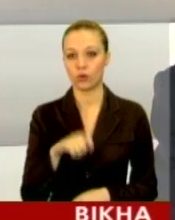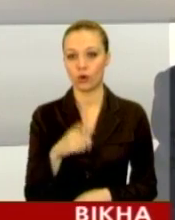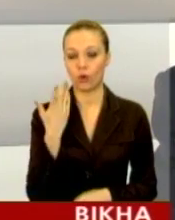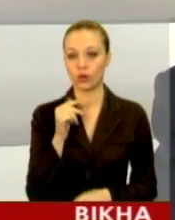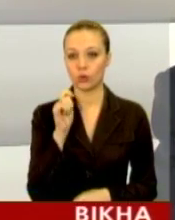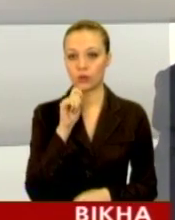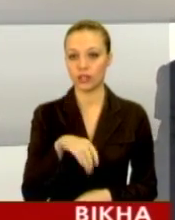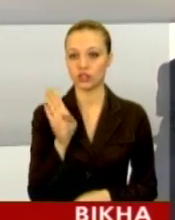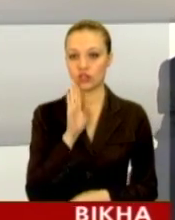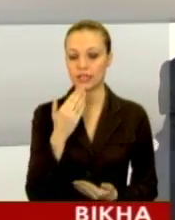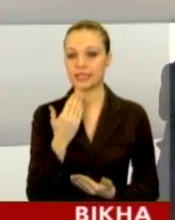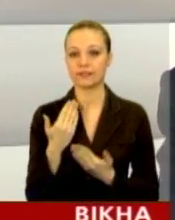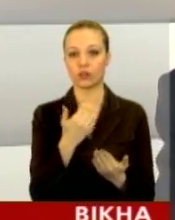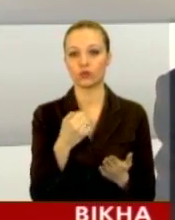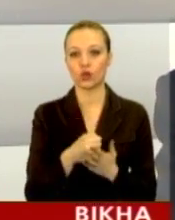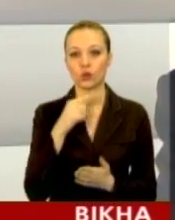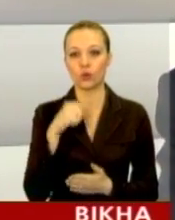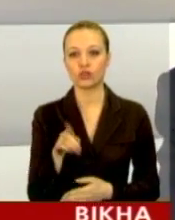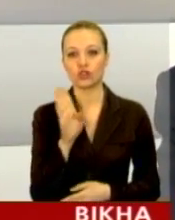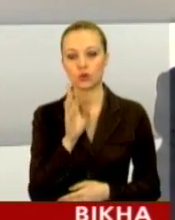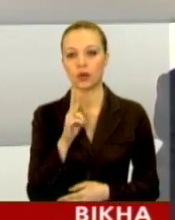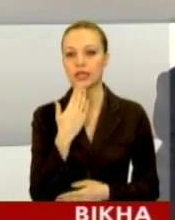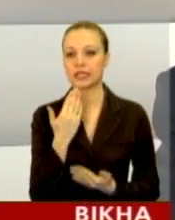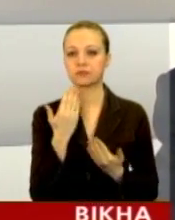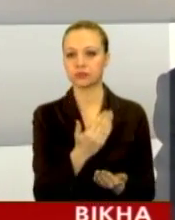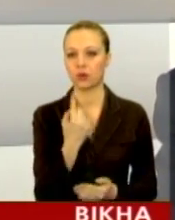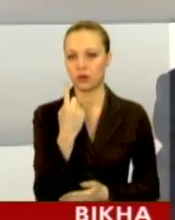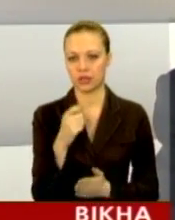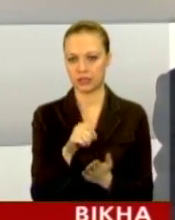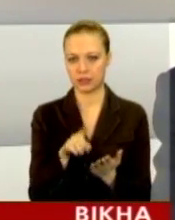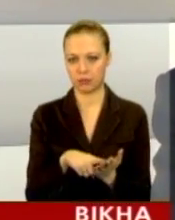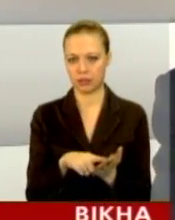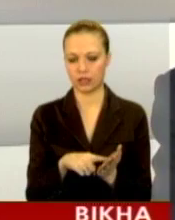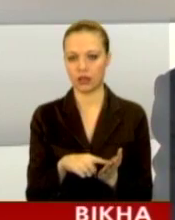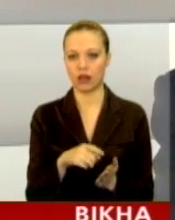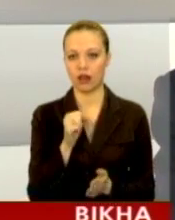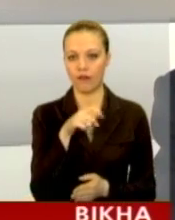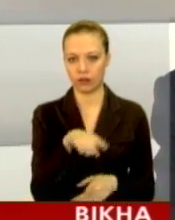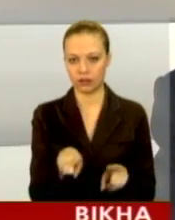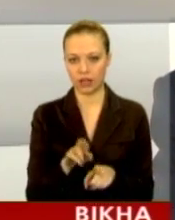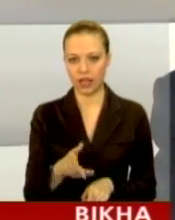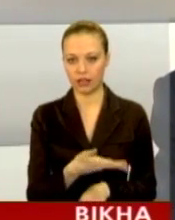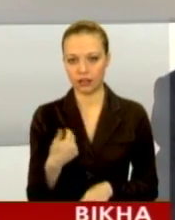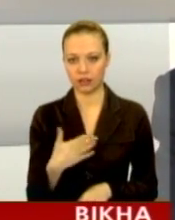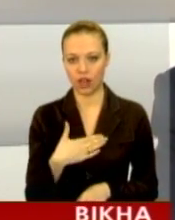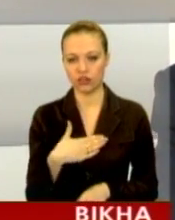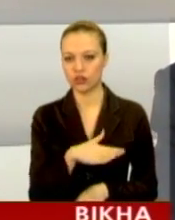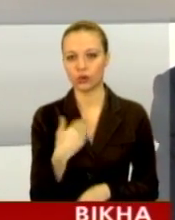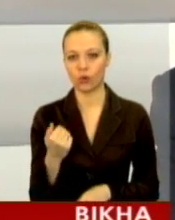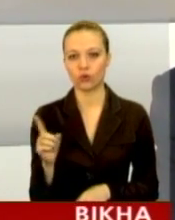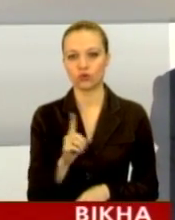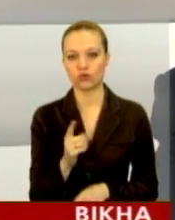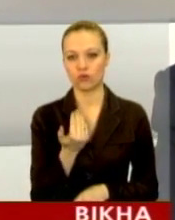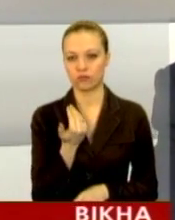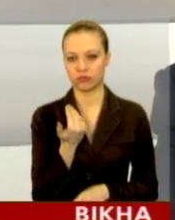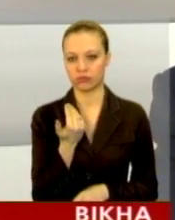жінки звернулися до російських жінок і задали їм одне запитання. Вони так, як і наші, не хочуть, щоб